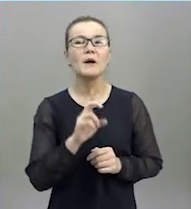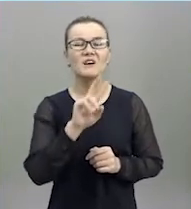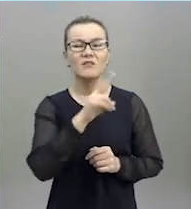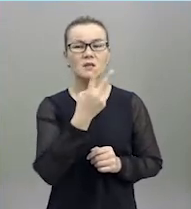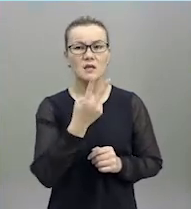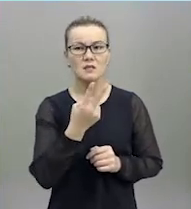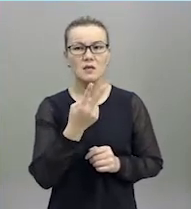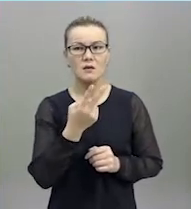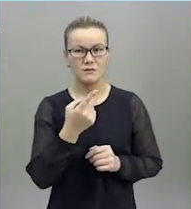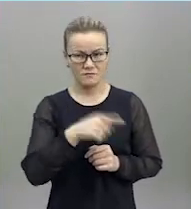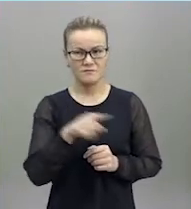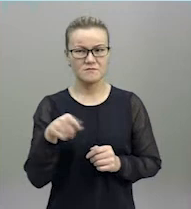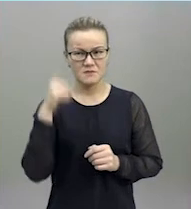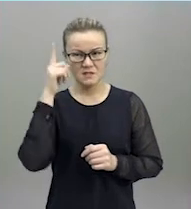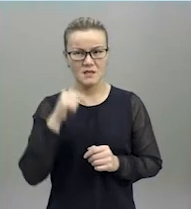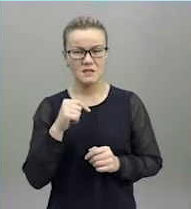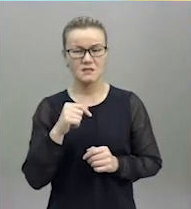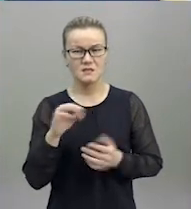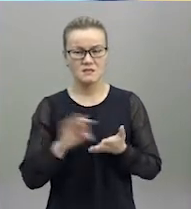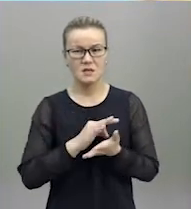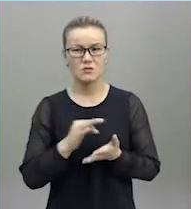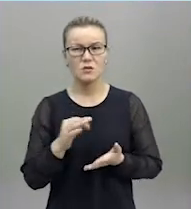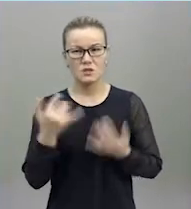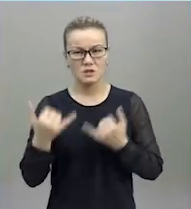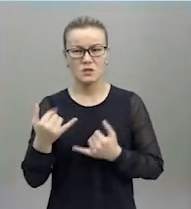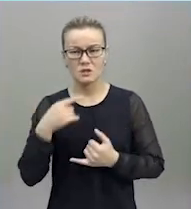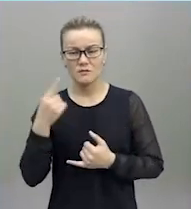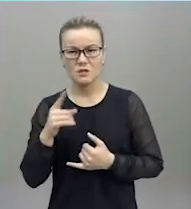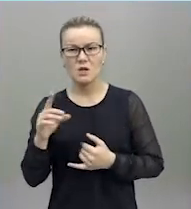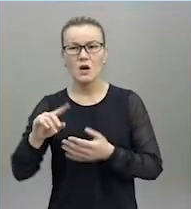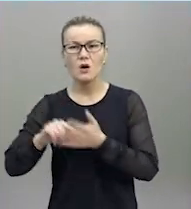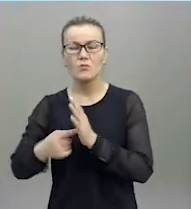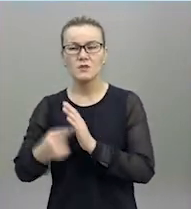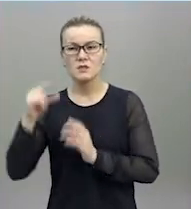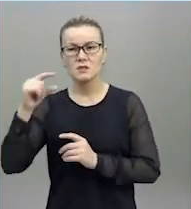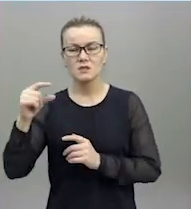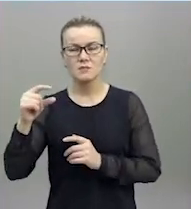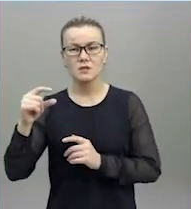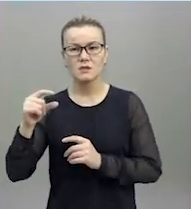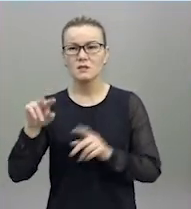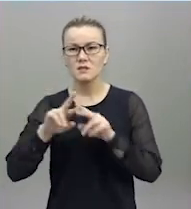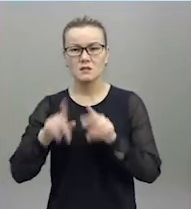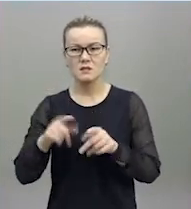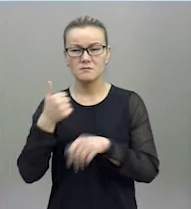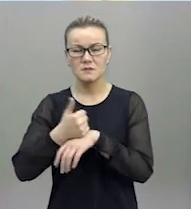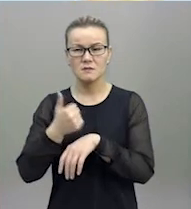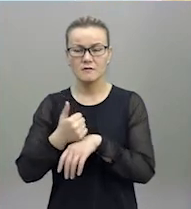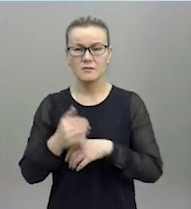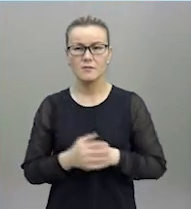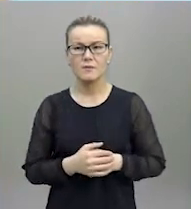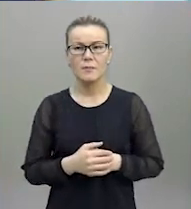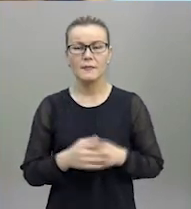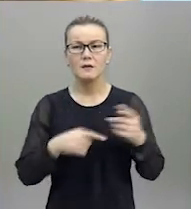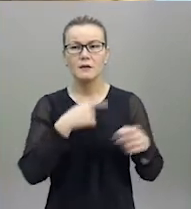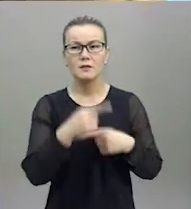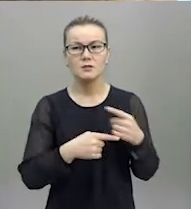я думаю вы знаете уже сам только что мы сейчас говорили про умножении степеней с одинаковыми основаниями дальше